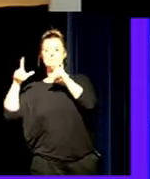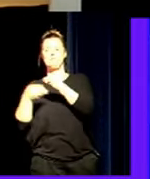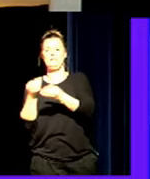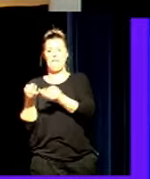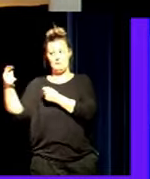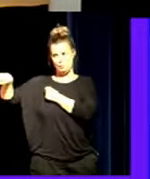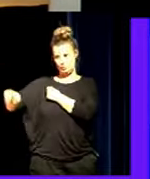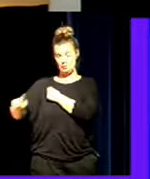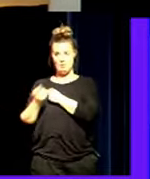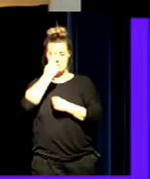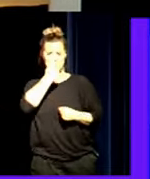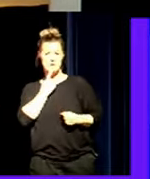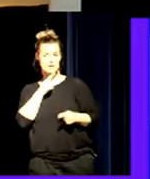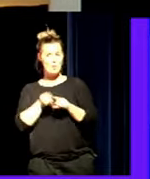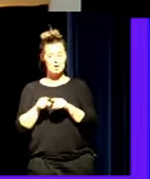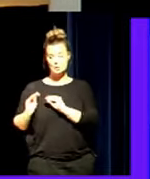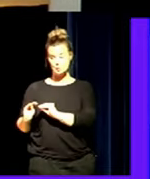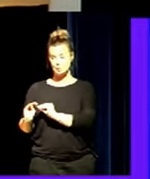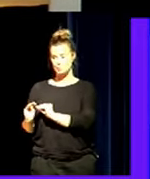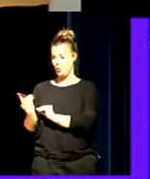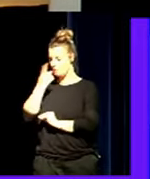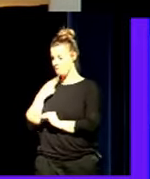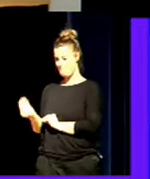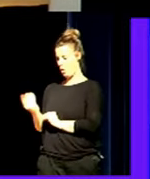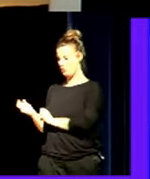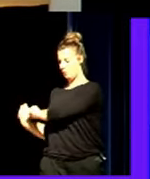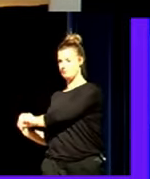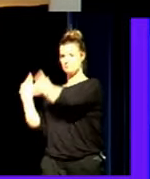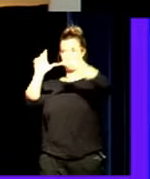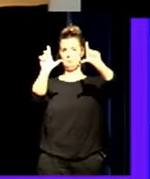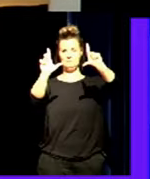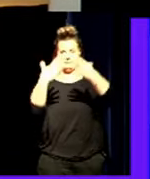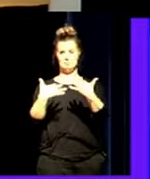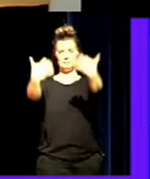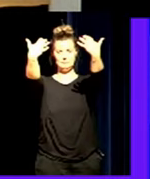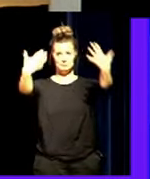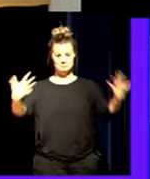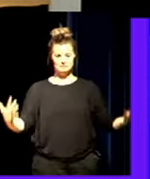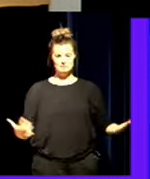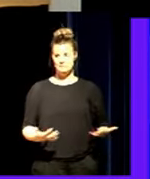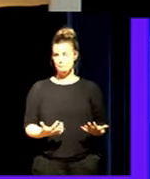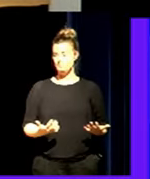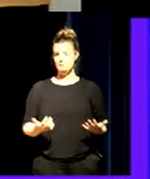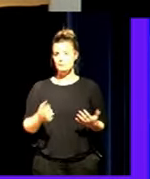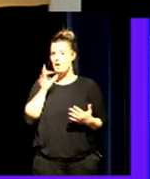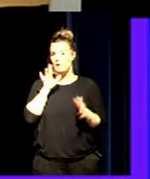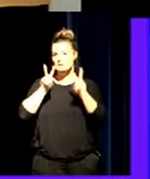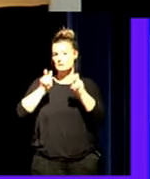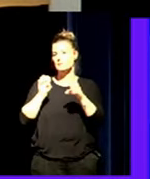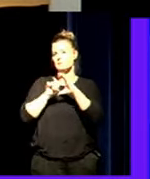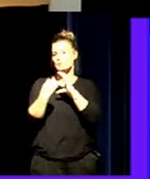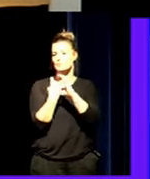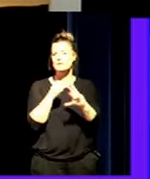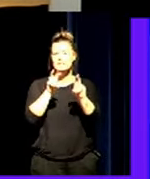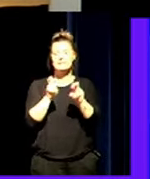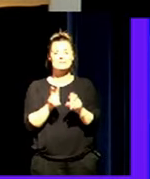Irudia, hoberena aurkeztu. Adibidez, youtuberrekin lotuta, orain oso ikoa da,